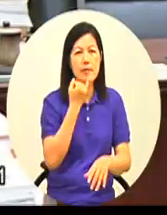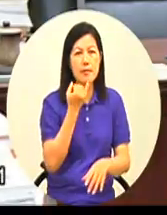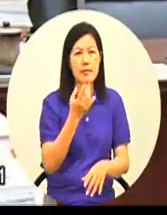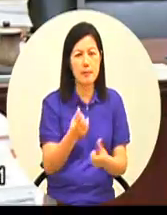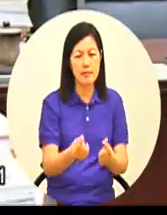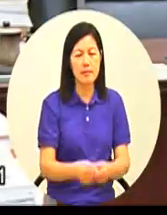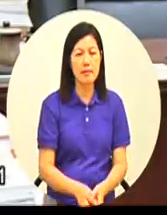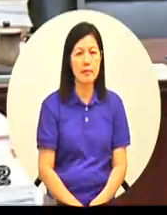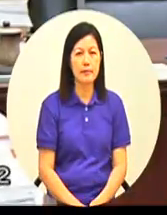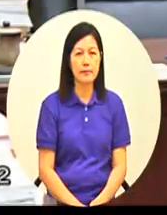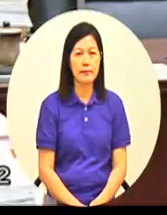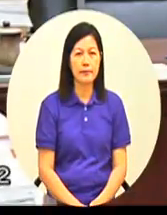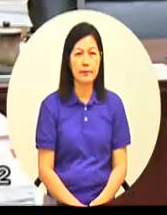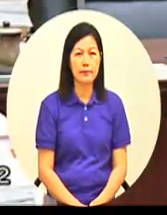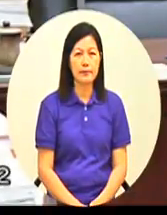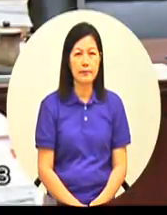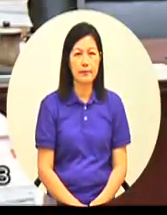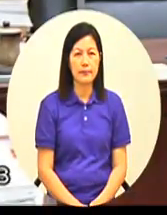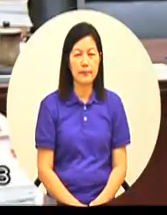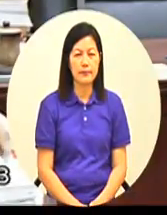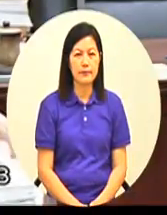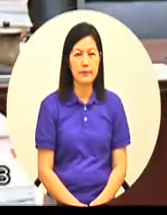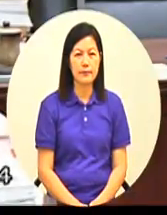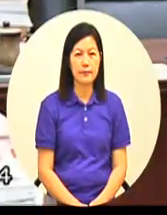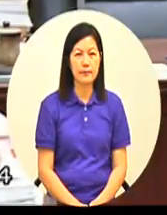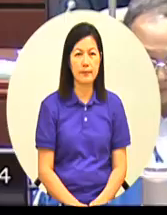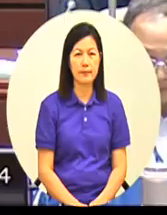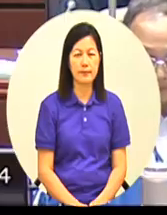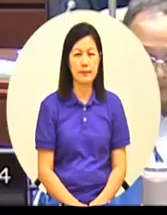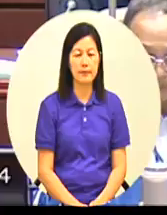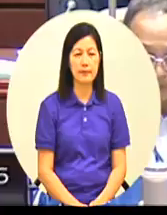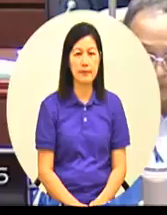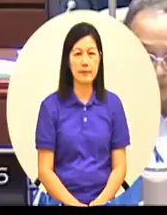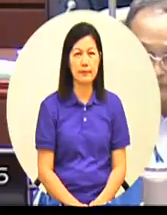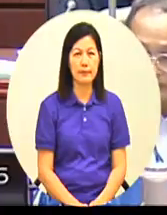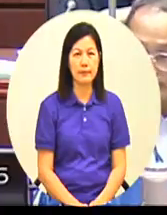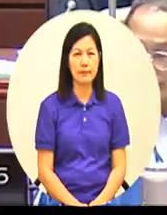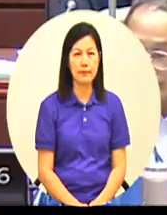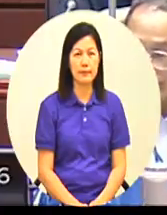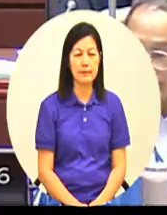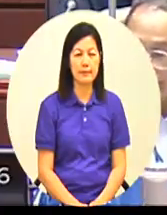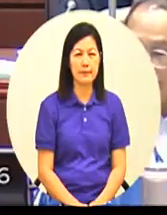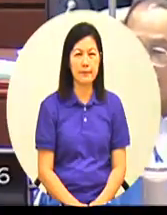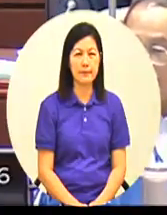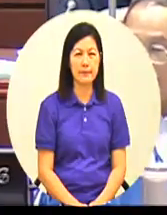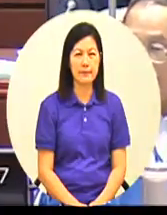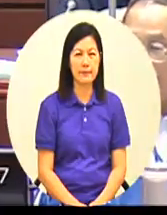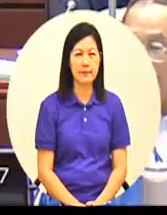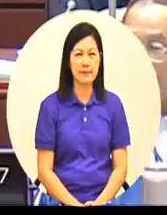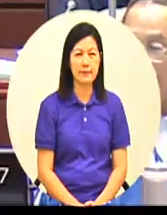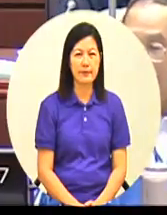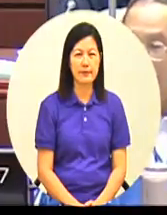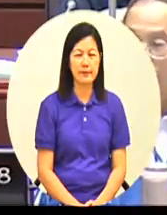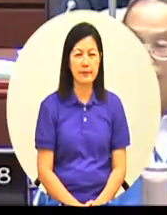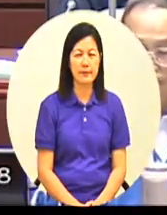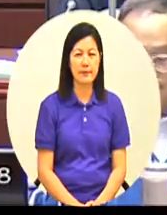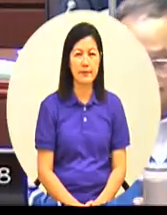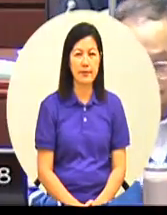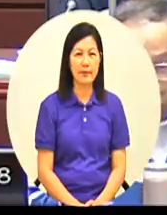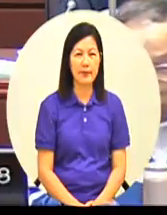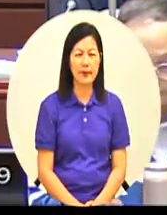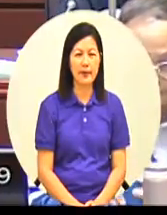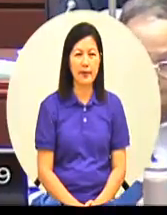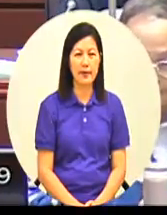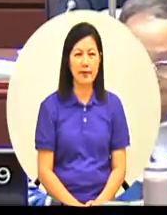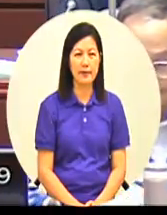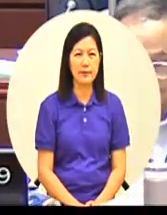委可以答复，谢谢。 继续答 谢谢吴议员哈，关于这个